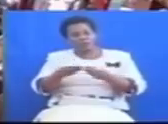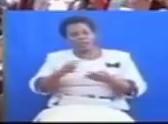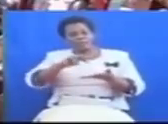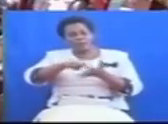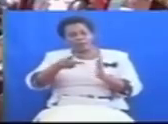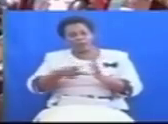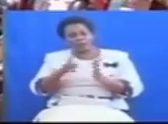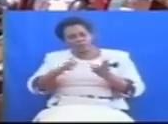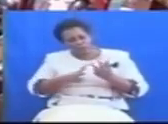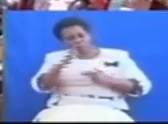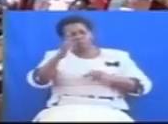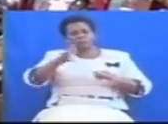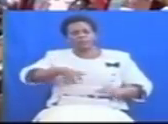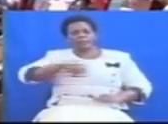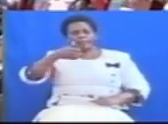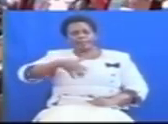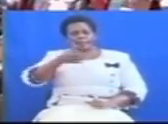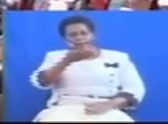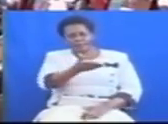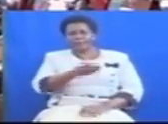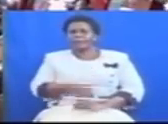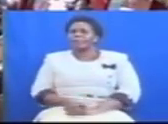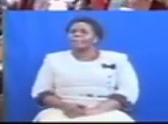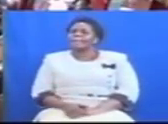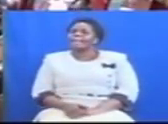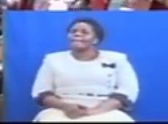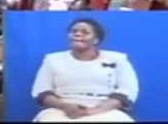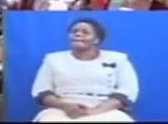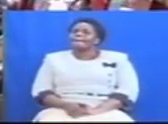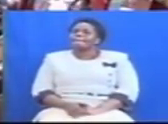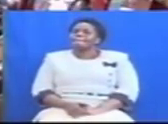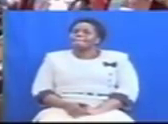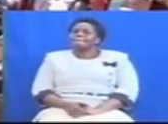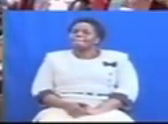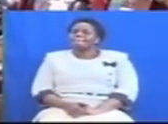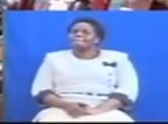Mheshimiwa Naibu Waziri wa Maji, majibu.